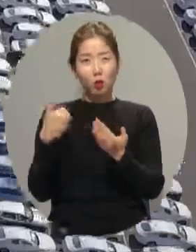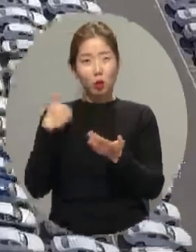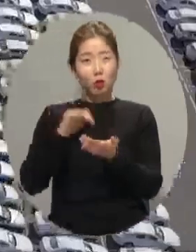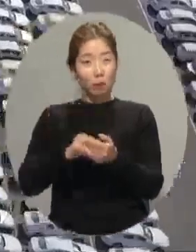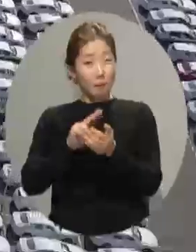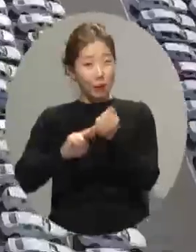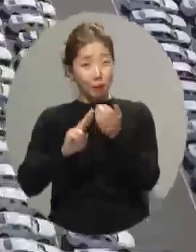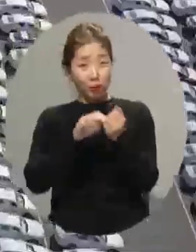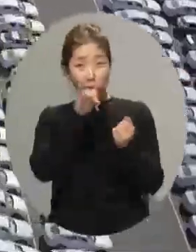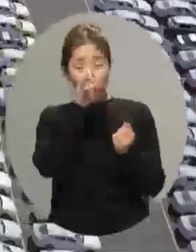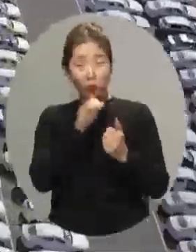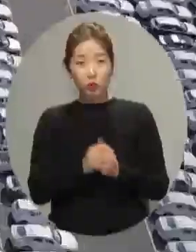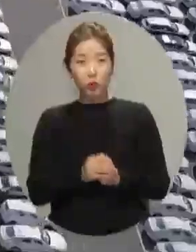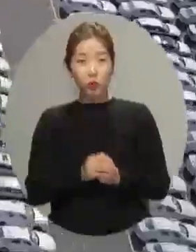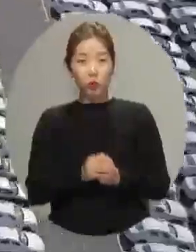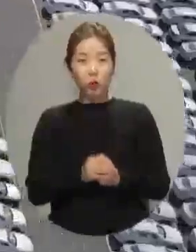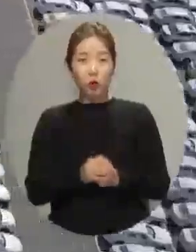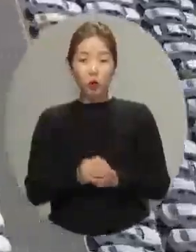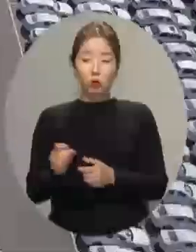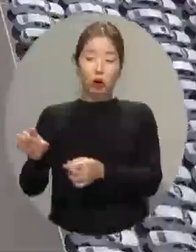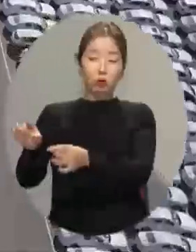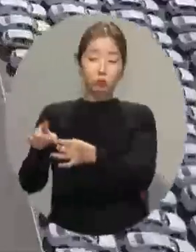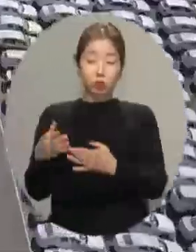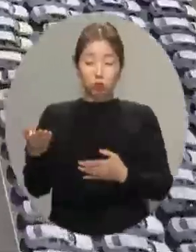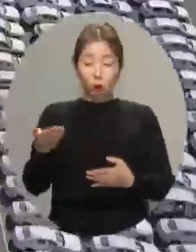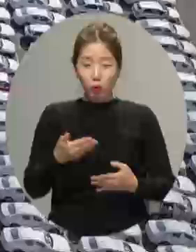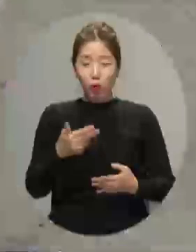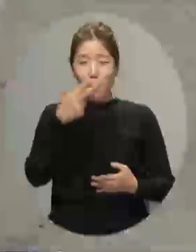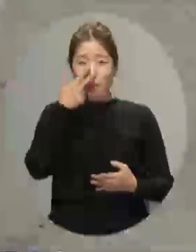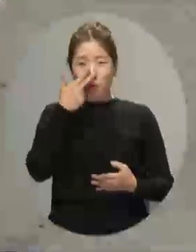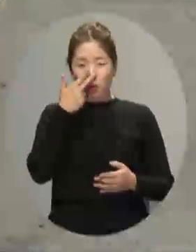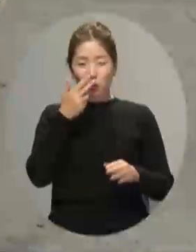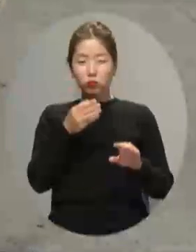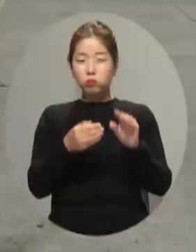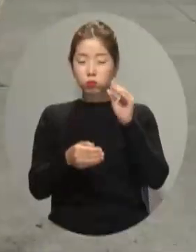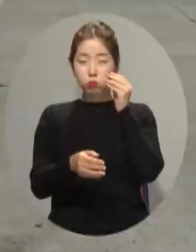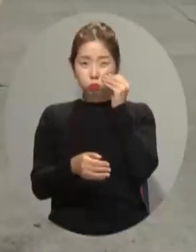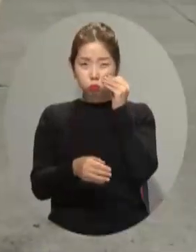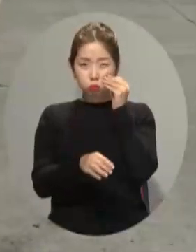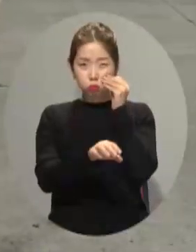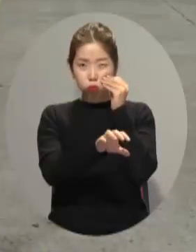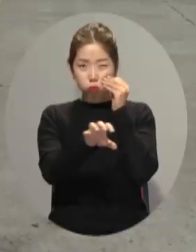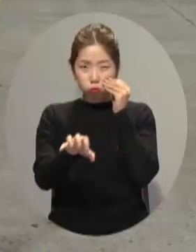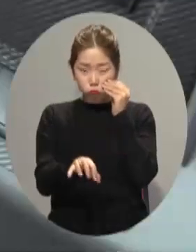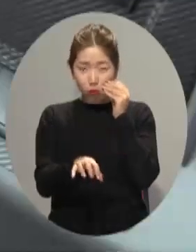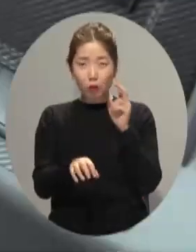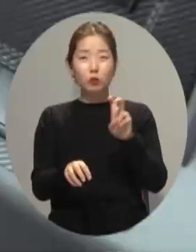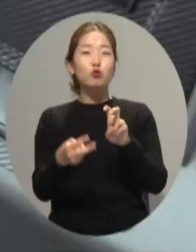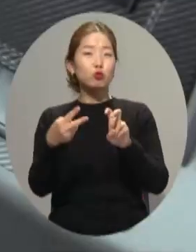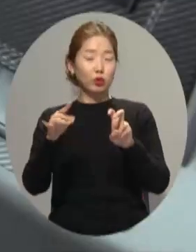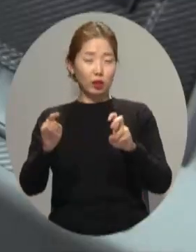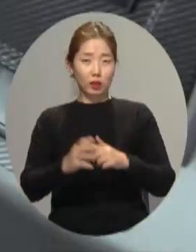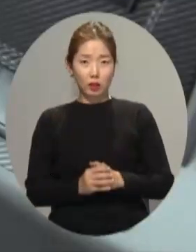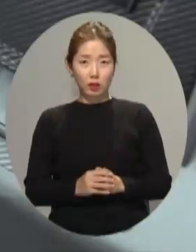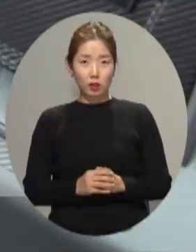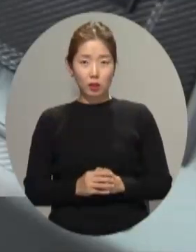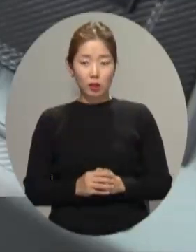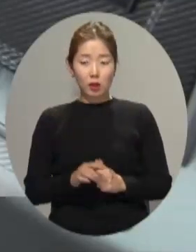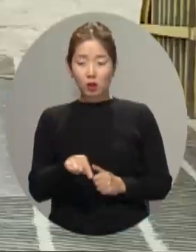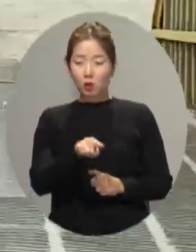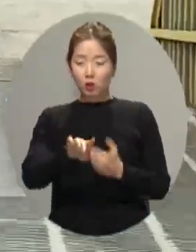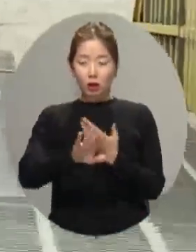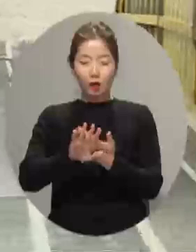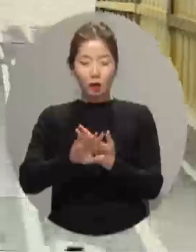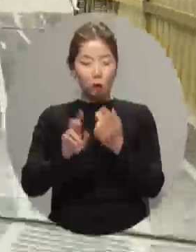되팔거나. 이미 통관 절차까지 완료하고 평택항에서 출고만 기다리던 전북 고속의 버스 20대. 수입업체를